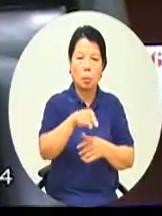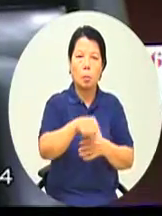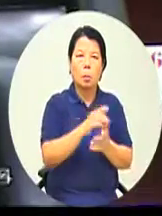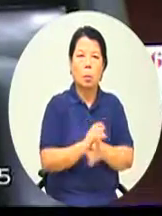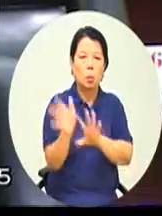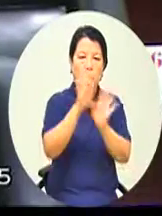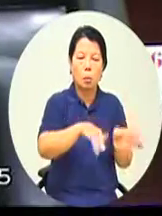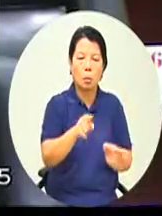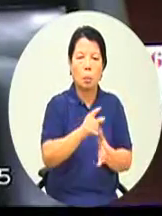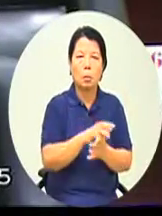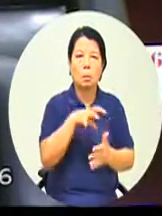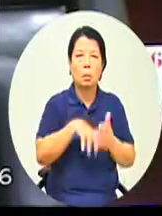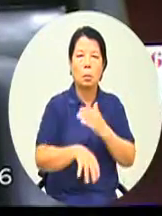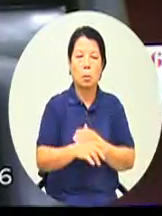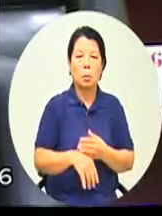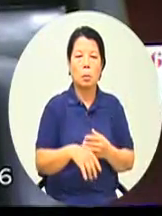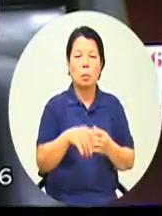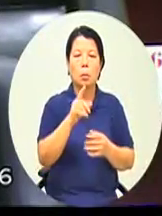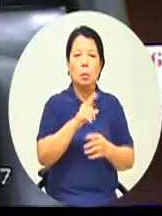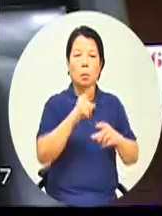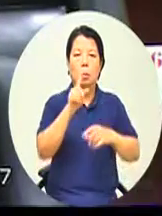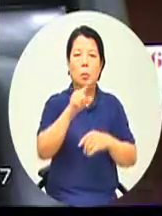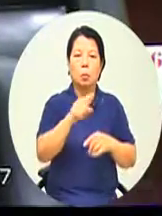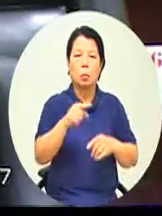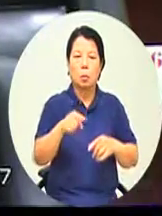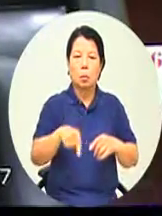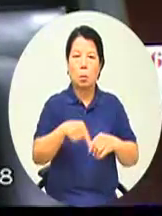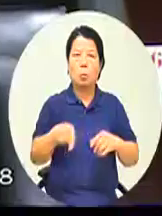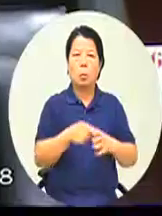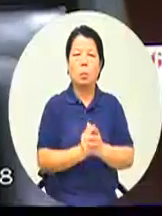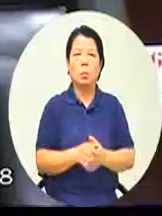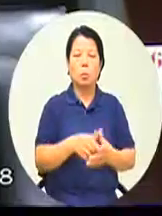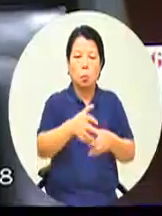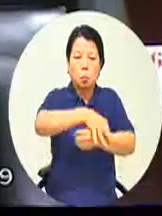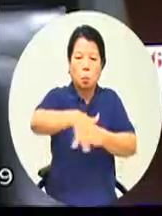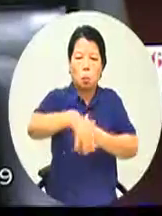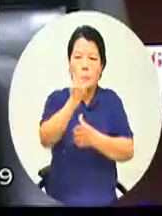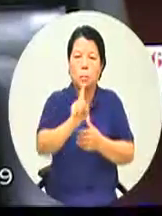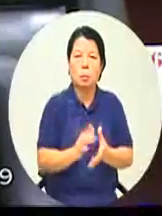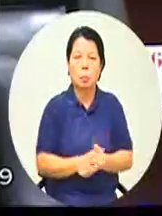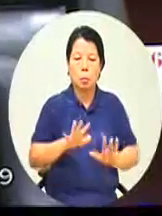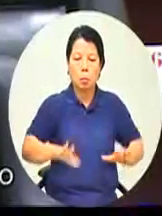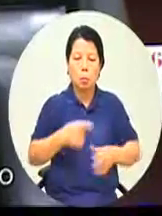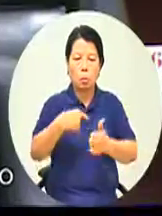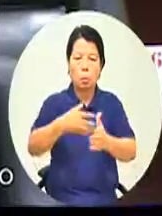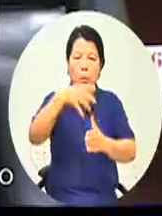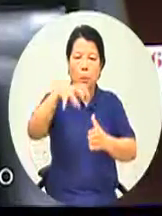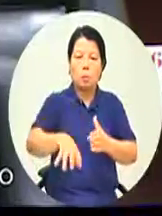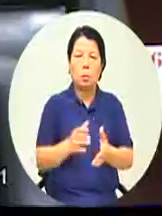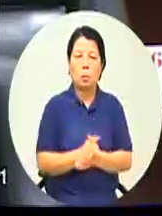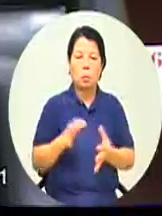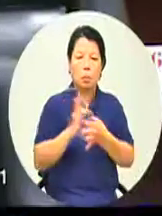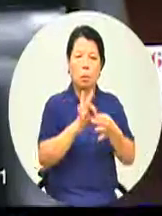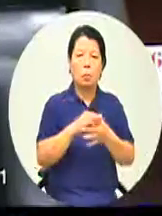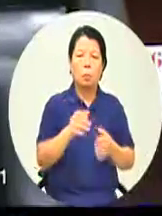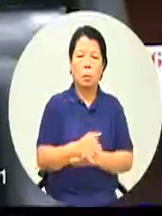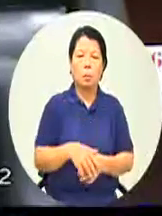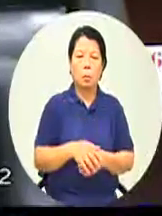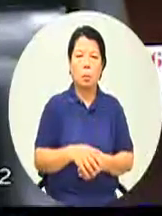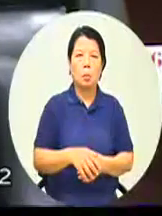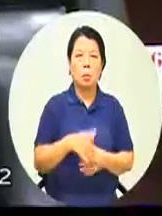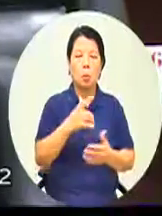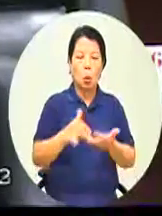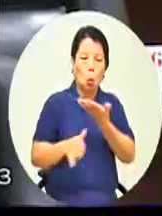清楚是什么样一个宗教组织。好，那我觉得如果我们今天教育局已经有相关的反毒活动，